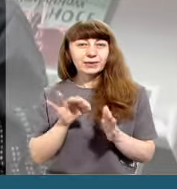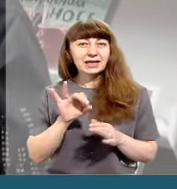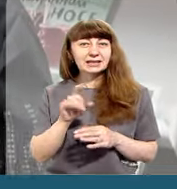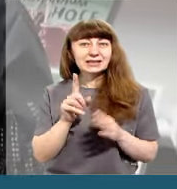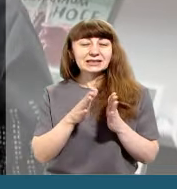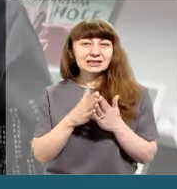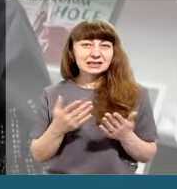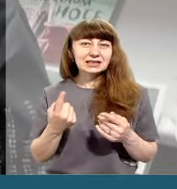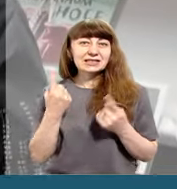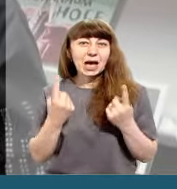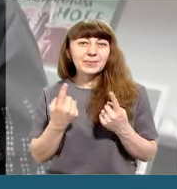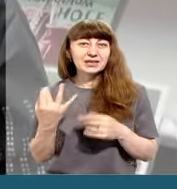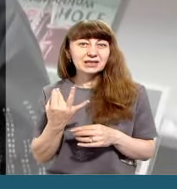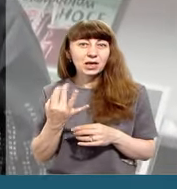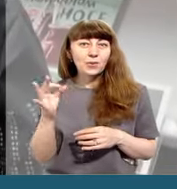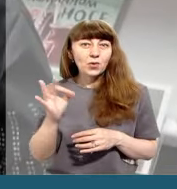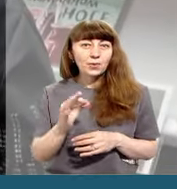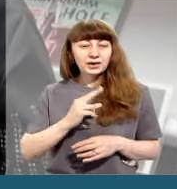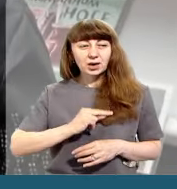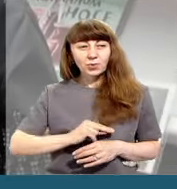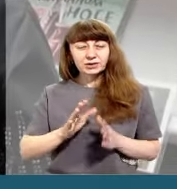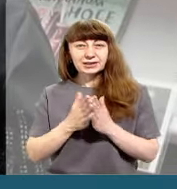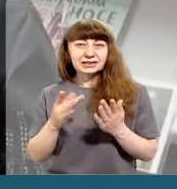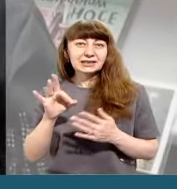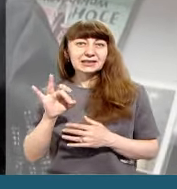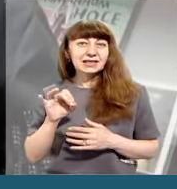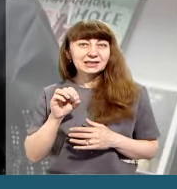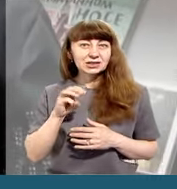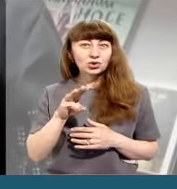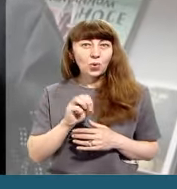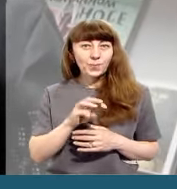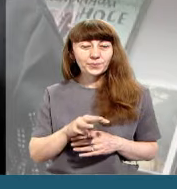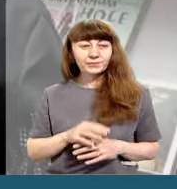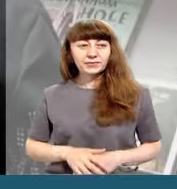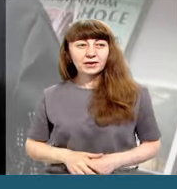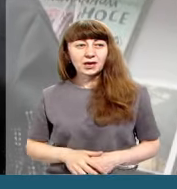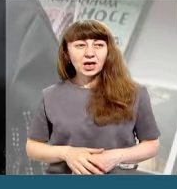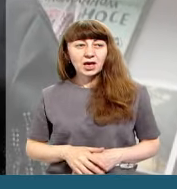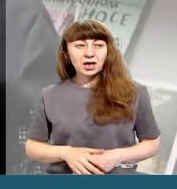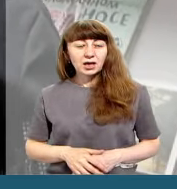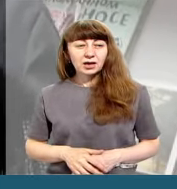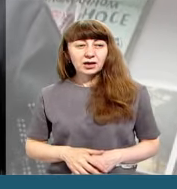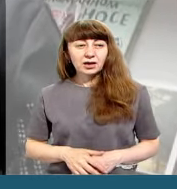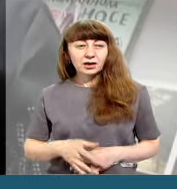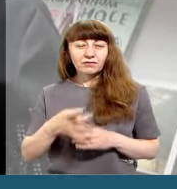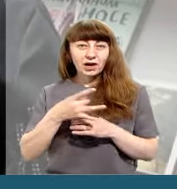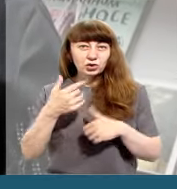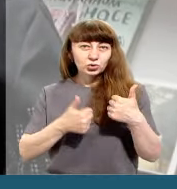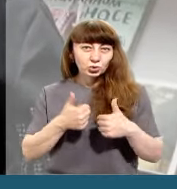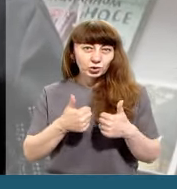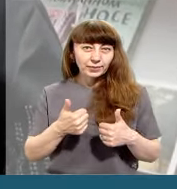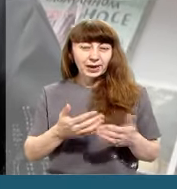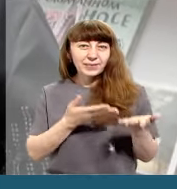книги самые интересные моменты, то есть он работает с книгой, с текстом работает, да. К тому же, вот у нас в районном туре я